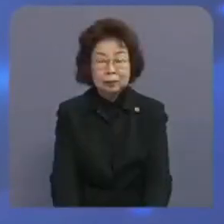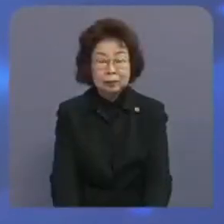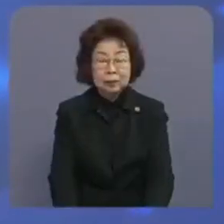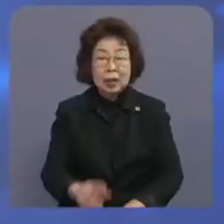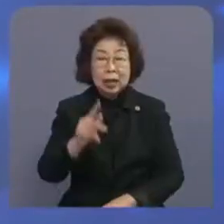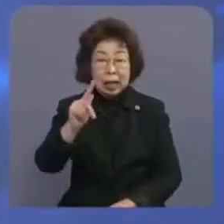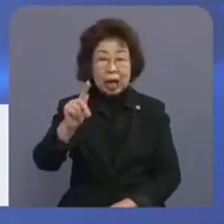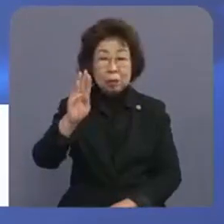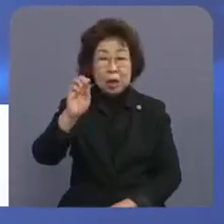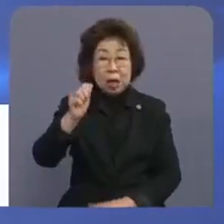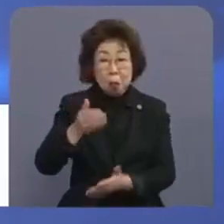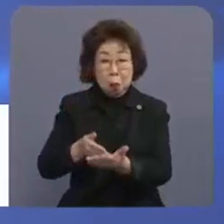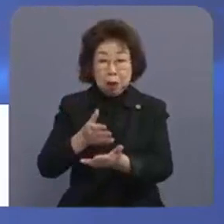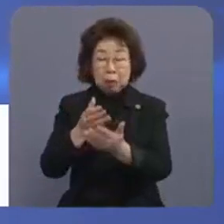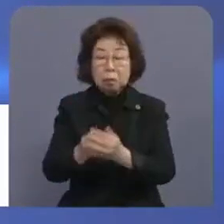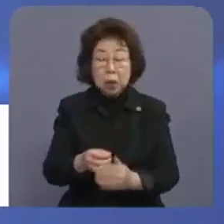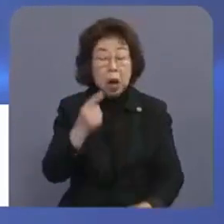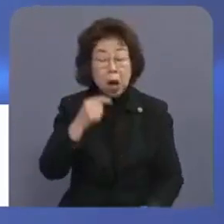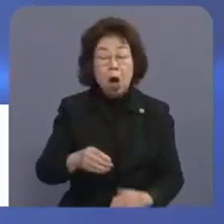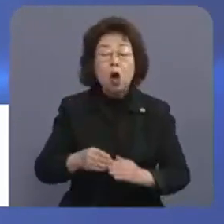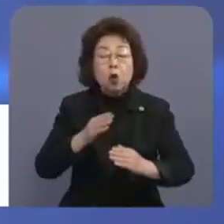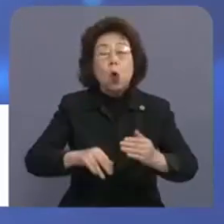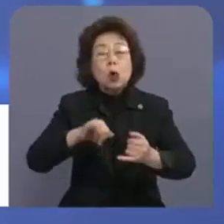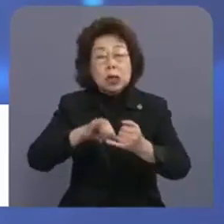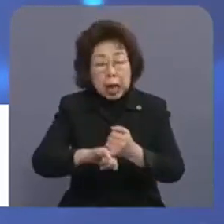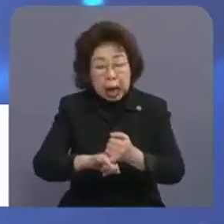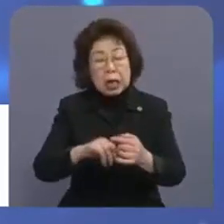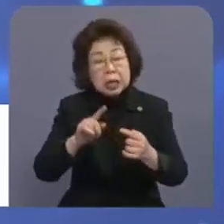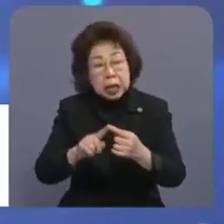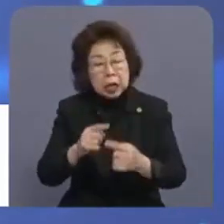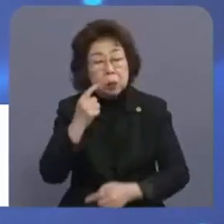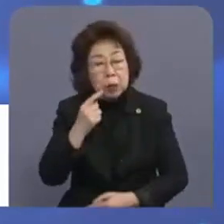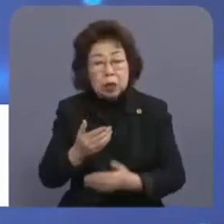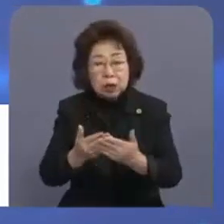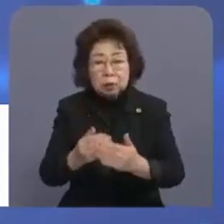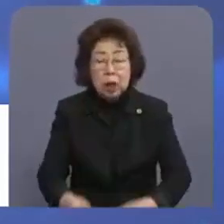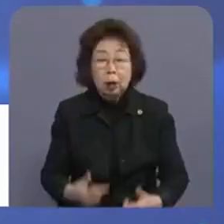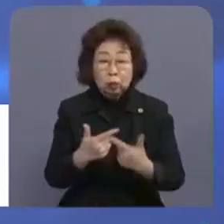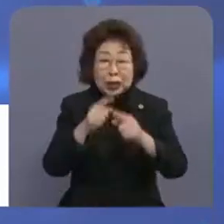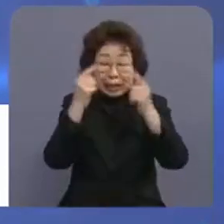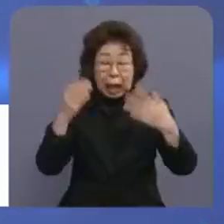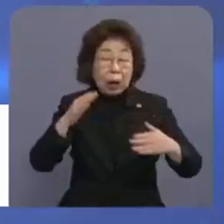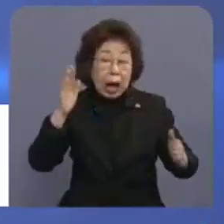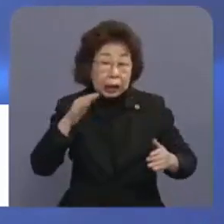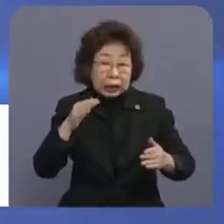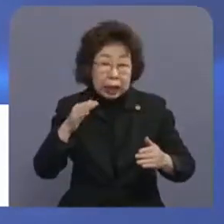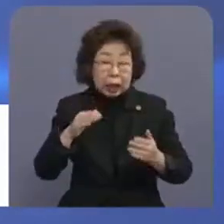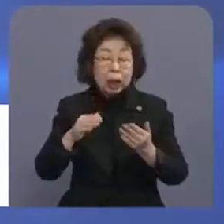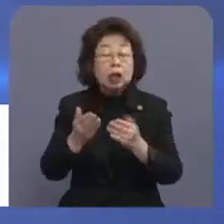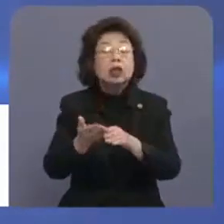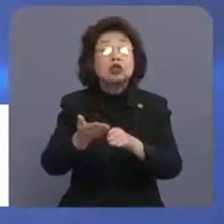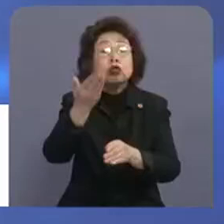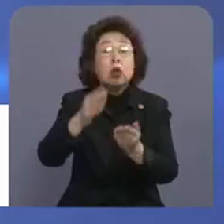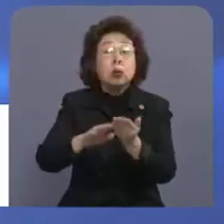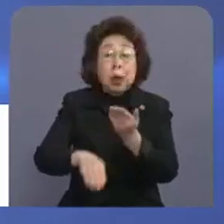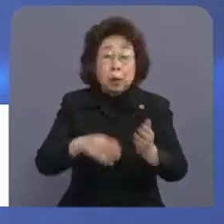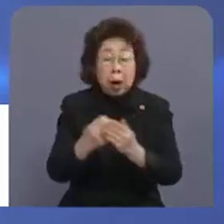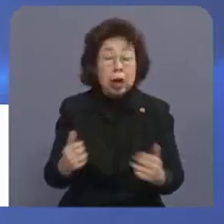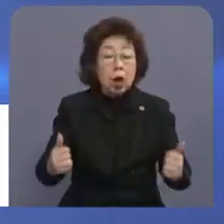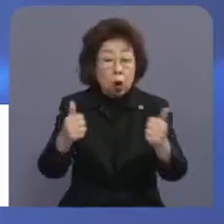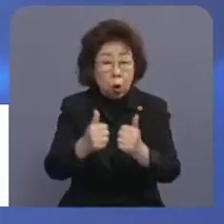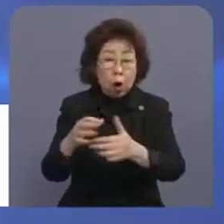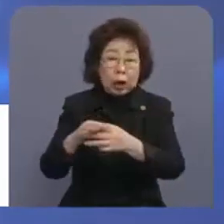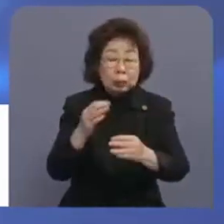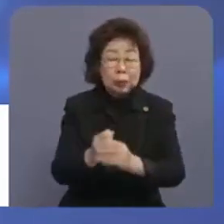KBS가 마련한 총선 기획보도 공약 마스 K. 오늘은 부산대 총학생회장 출신 선후배 간의 대결로 관심을 끌고